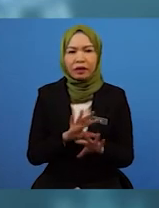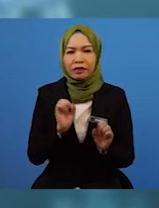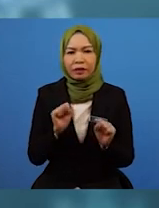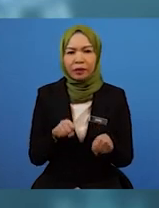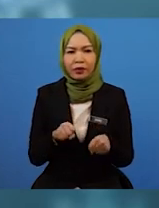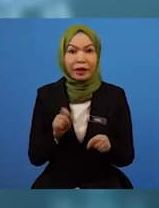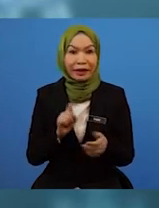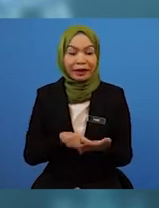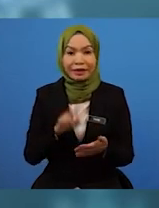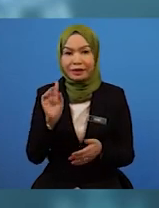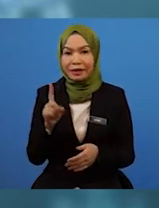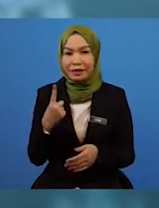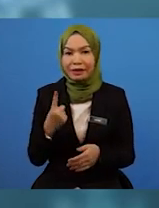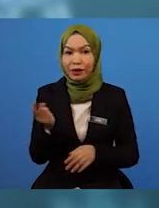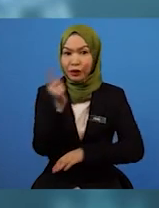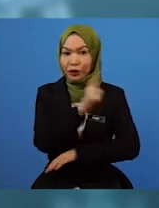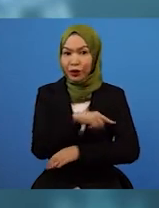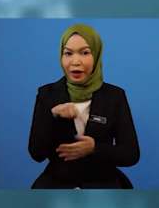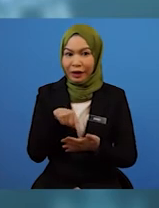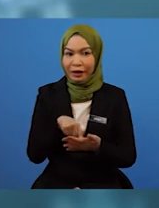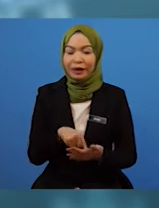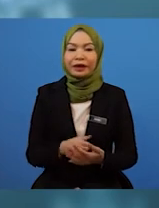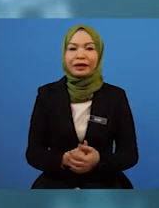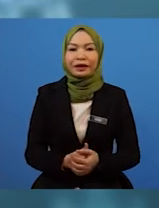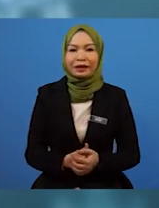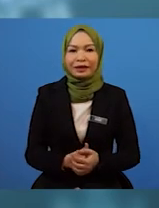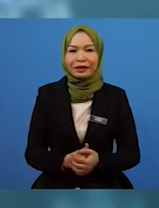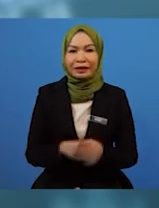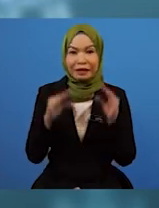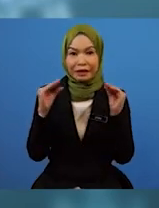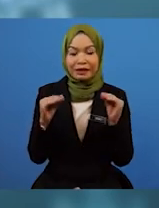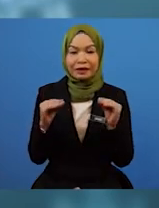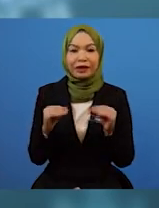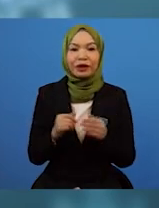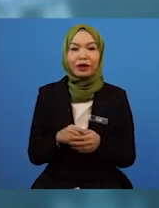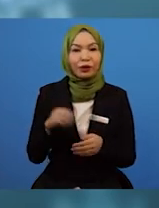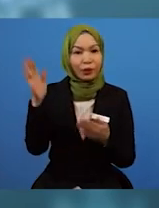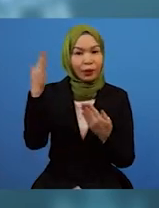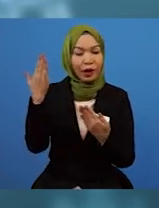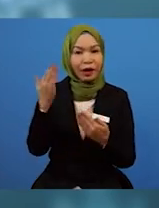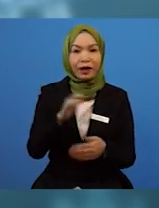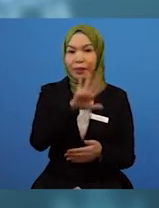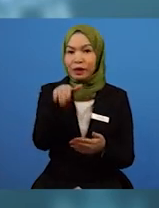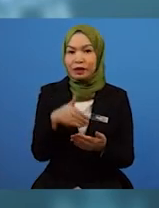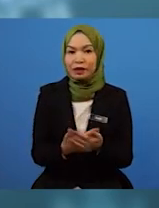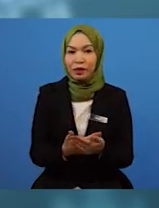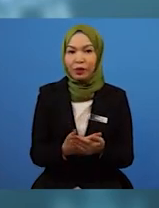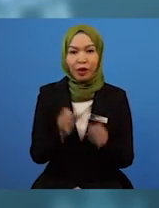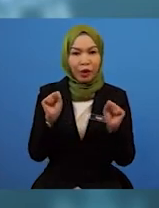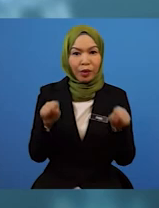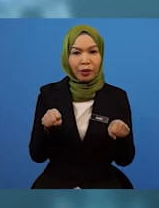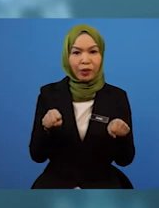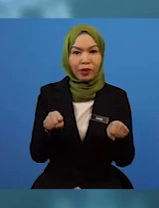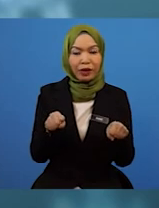sahaja yang dapat cikgu kongsikan untuk hari ini. Cikgu harap murid-murid berjaya